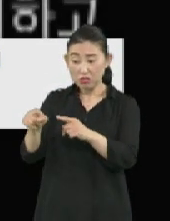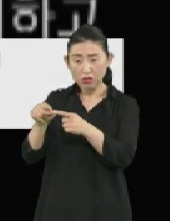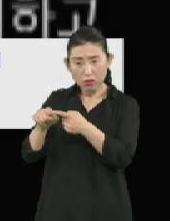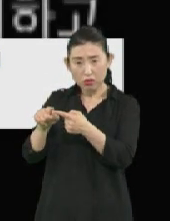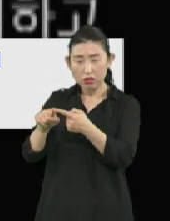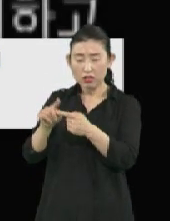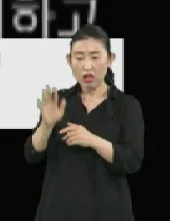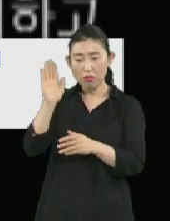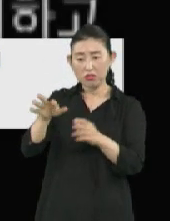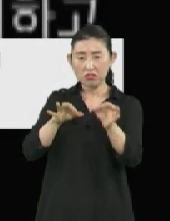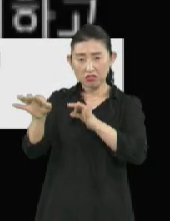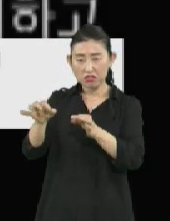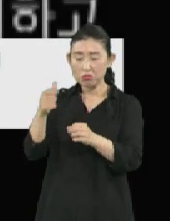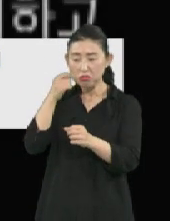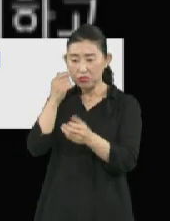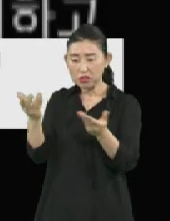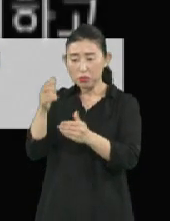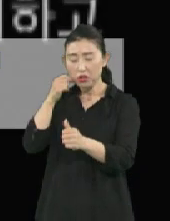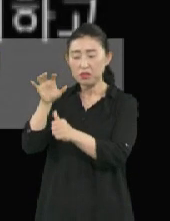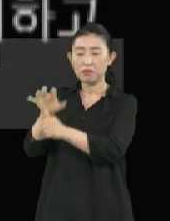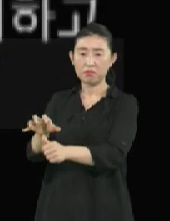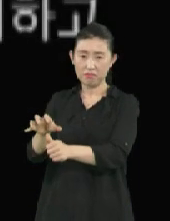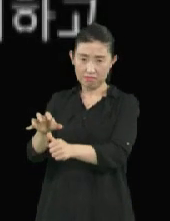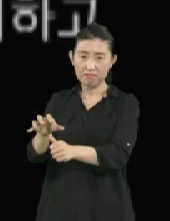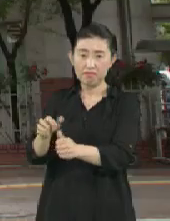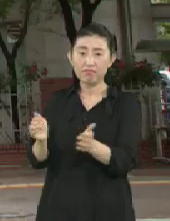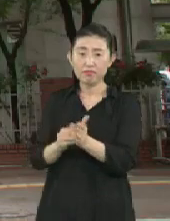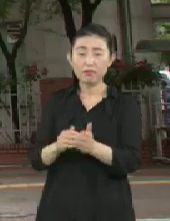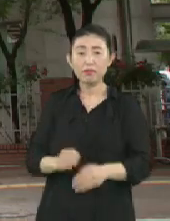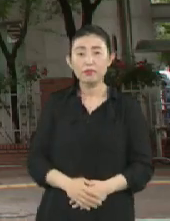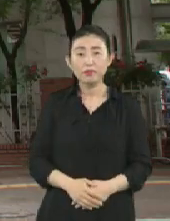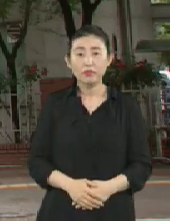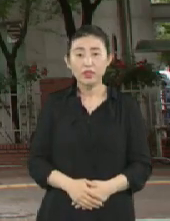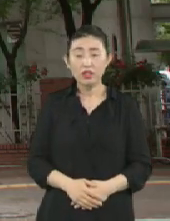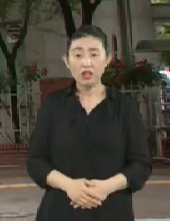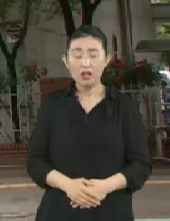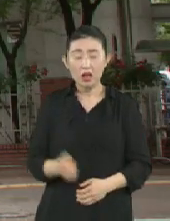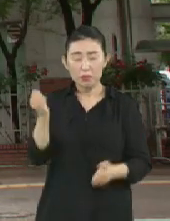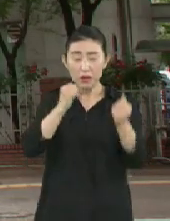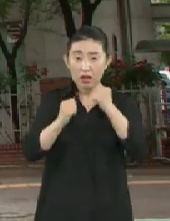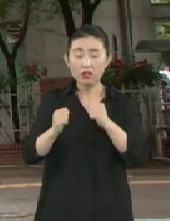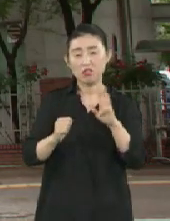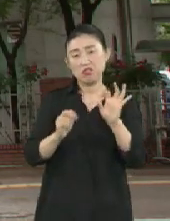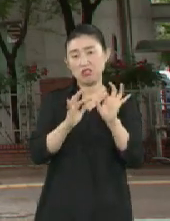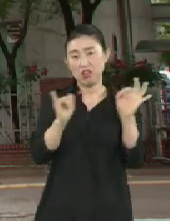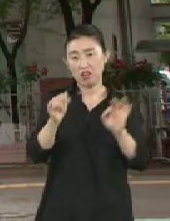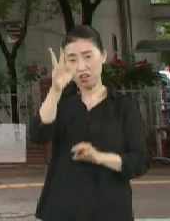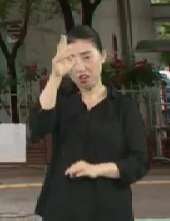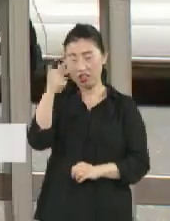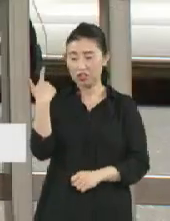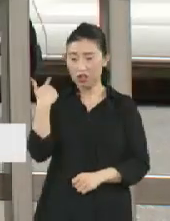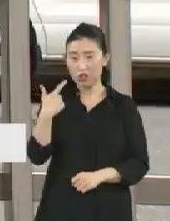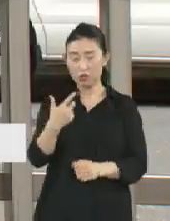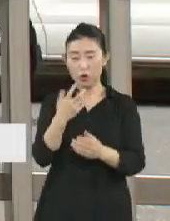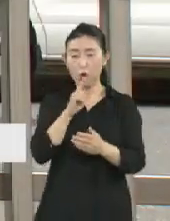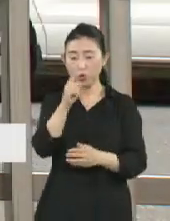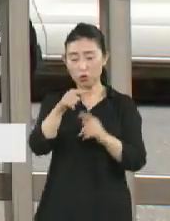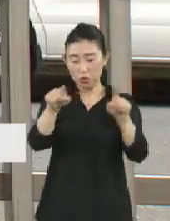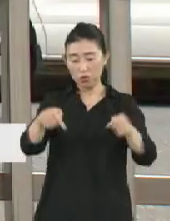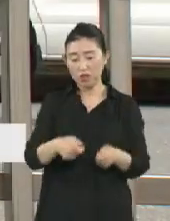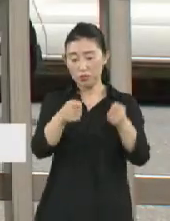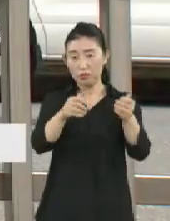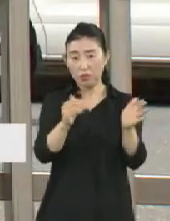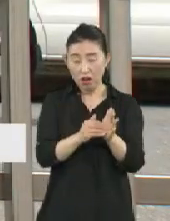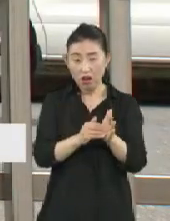대해서는 매장에서 근무하지 못하도록 조치했다고 밝혔습니다. 피해자 10여 명이 지난주 경찰에 고소장을 제출한 상태로